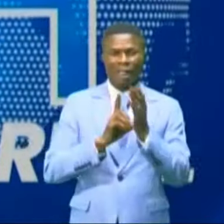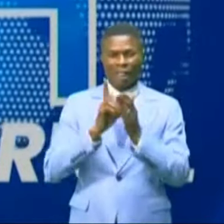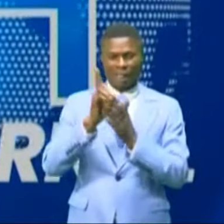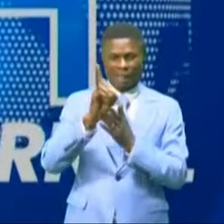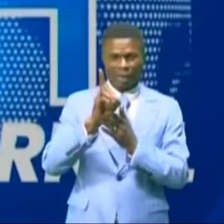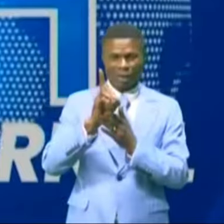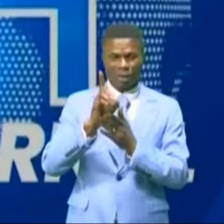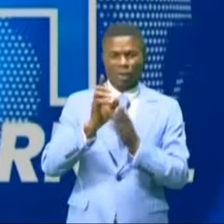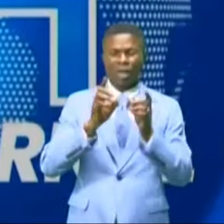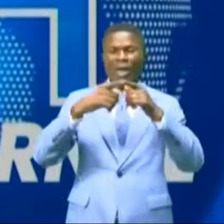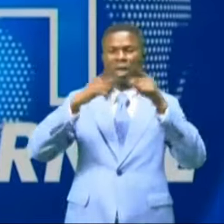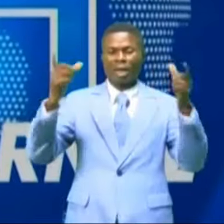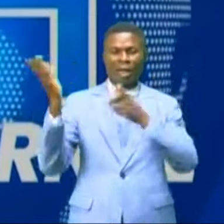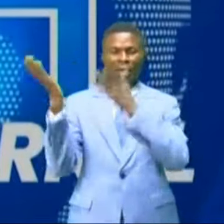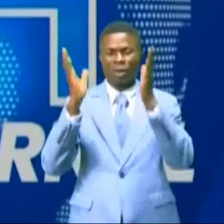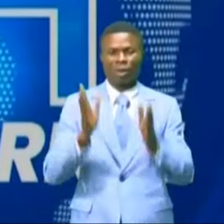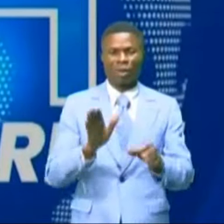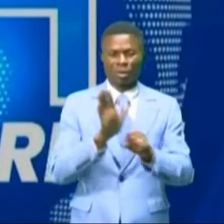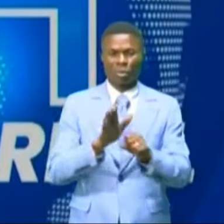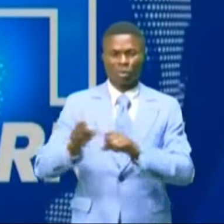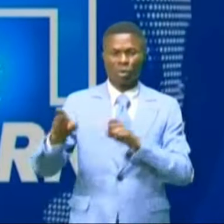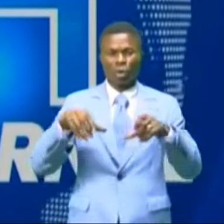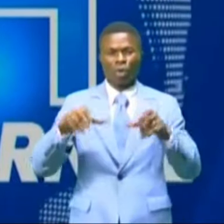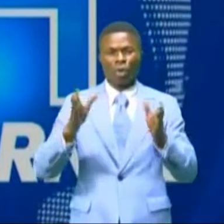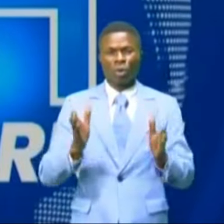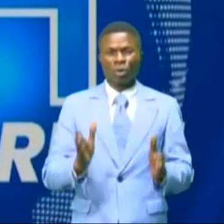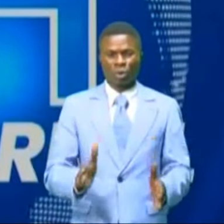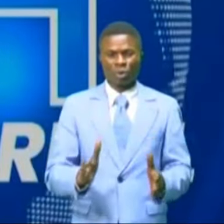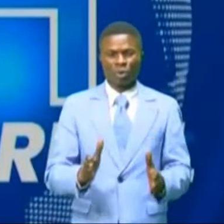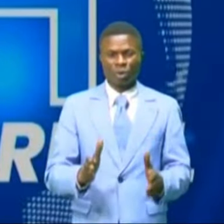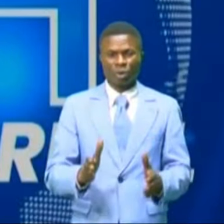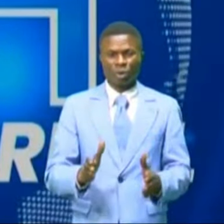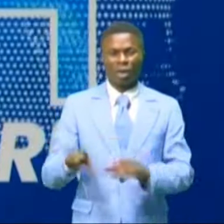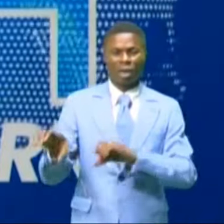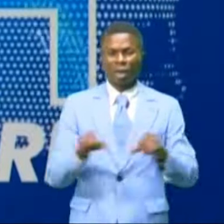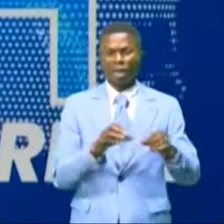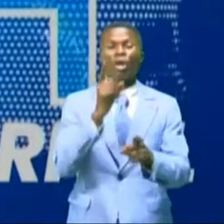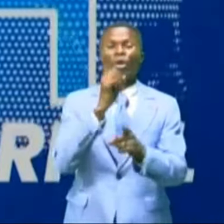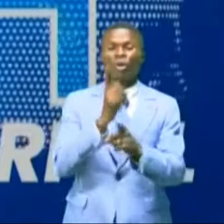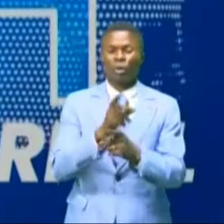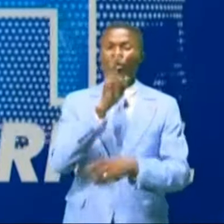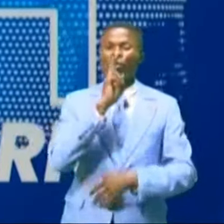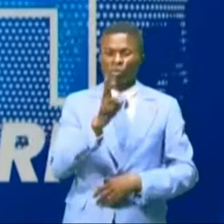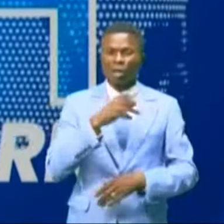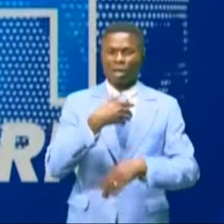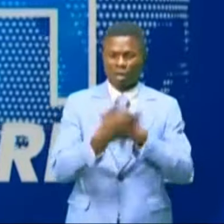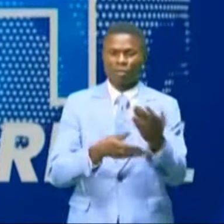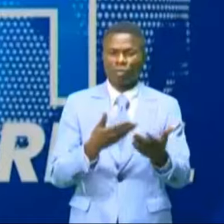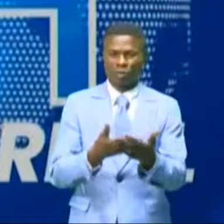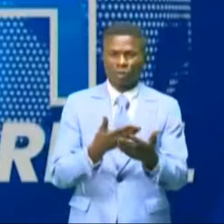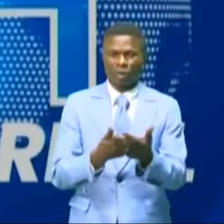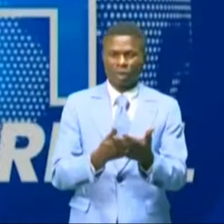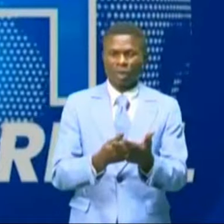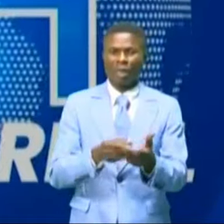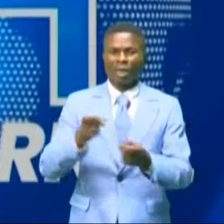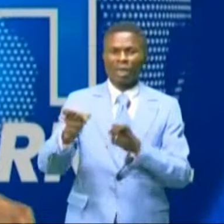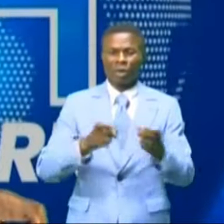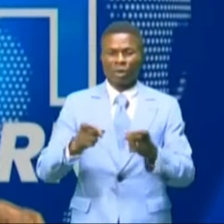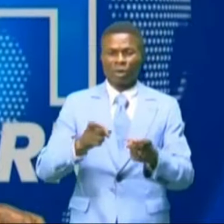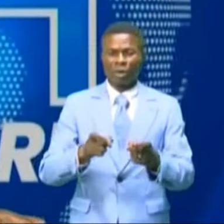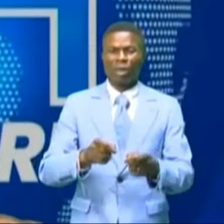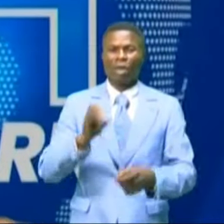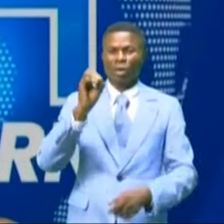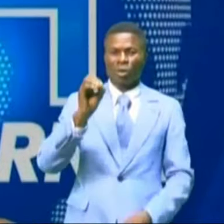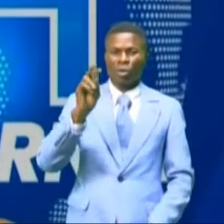du géant du transport multimodal congolais. 10 actions concrètes ont été menées sous l'égide de la Direction générale de